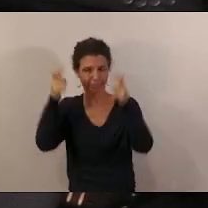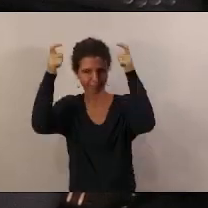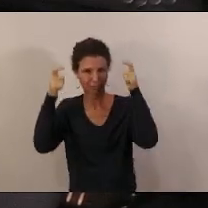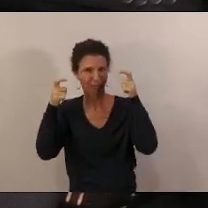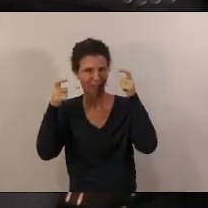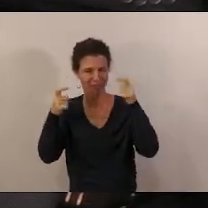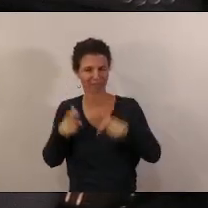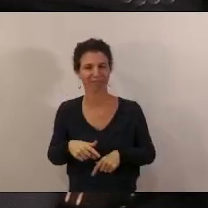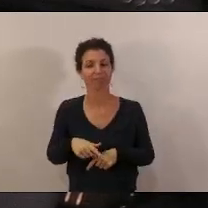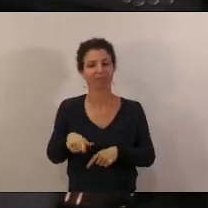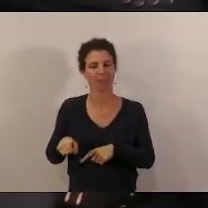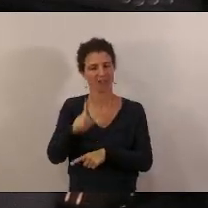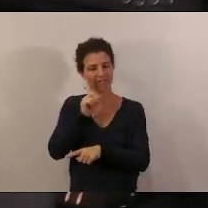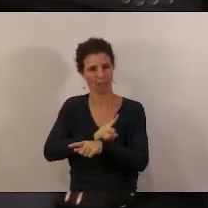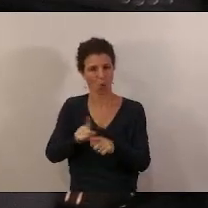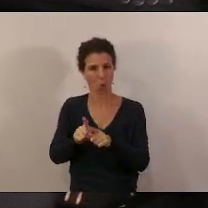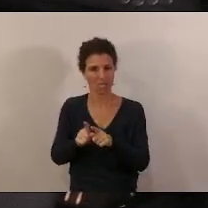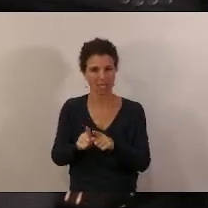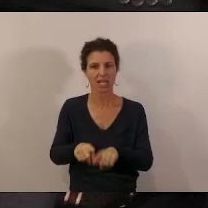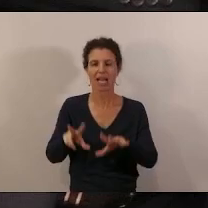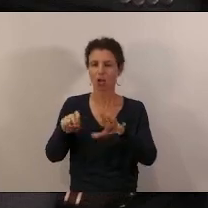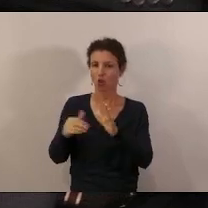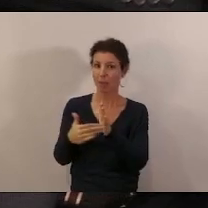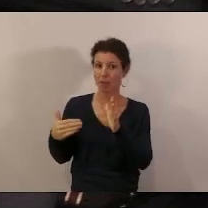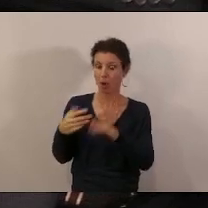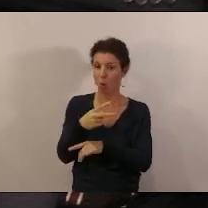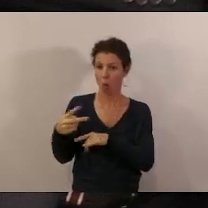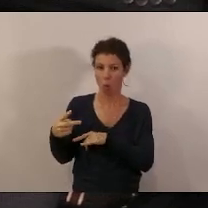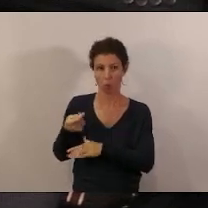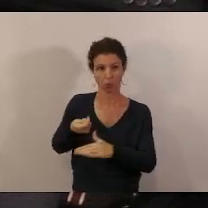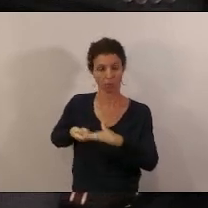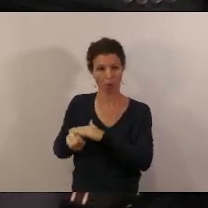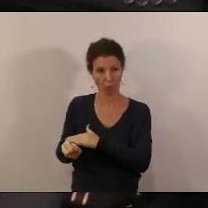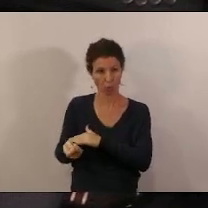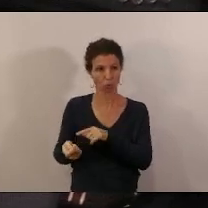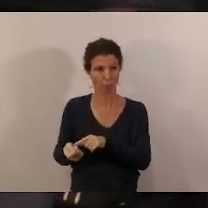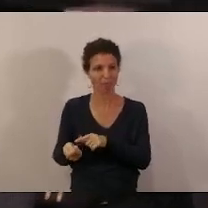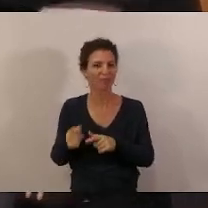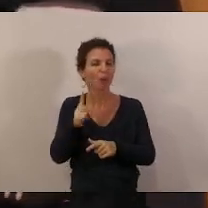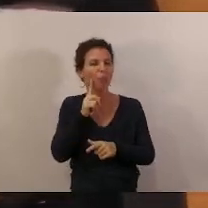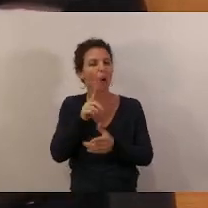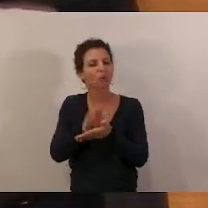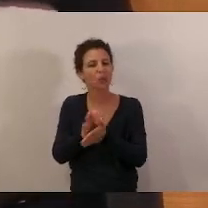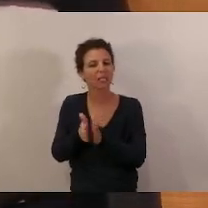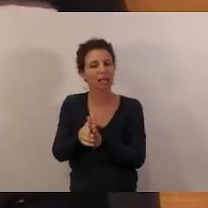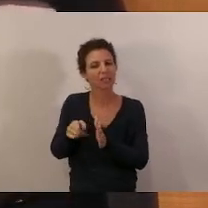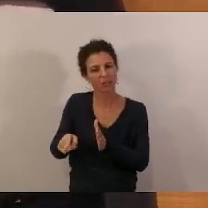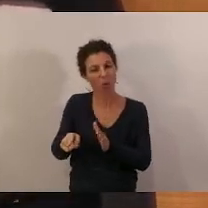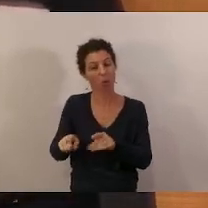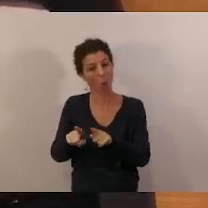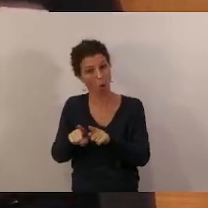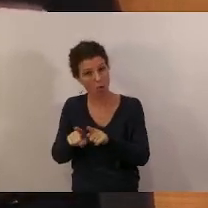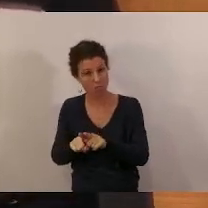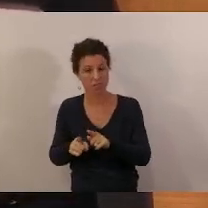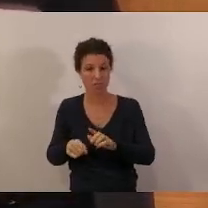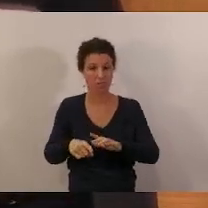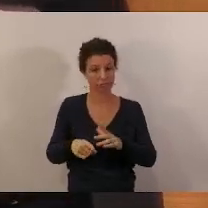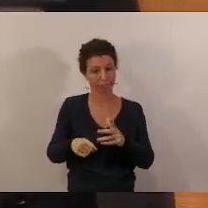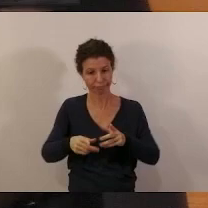subvention de 80 000 euros qui va concerner, parce que cette association va aussi former des personnes